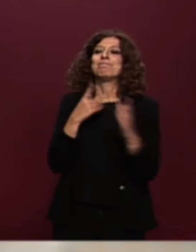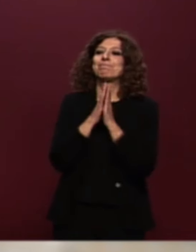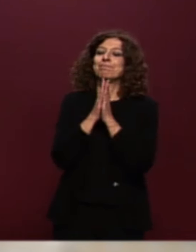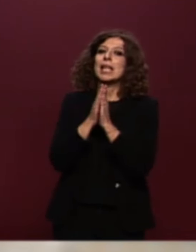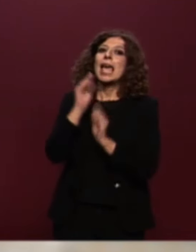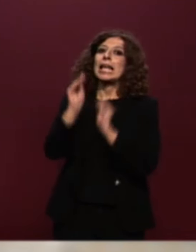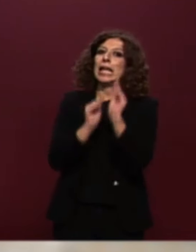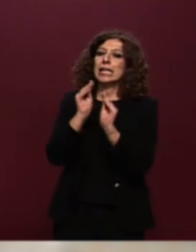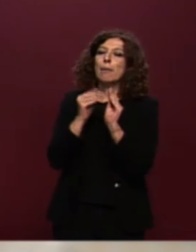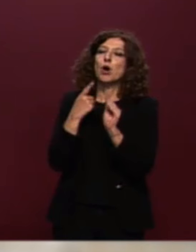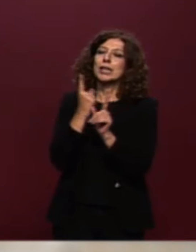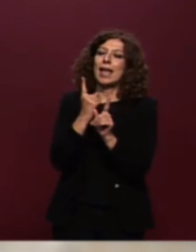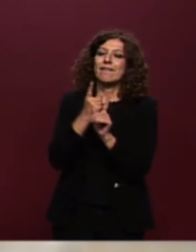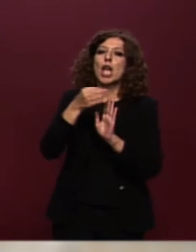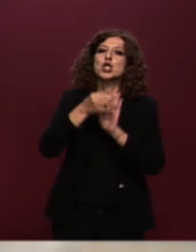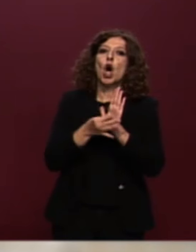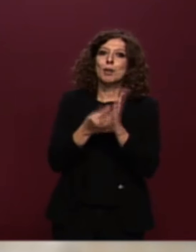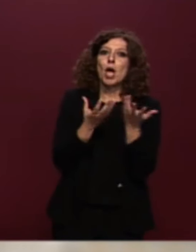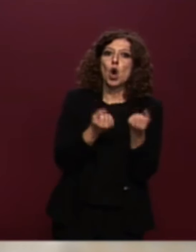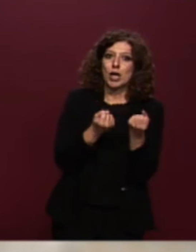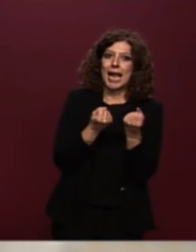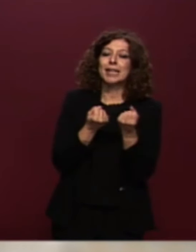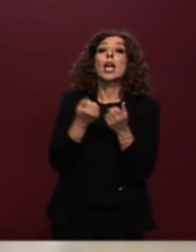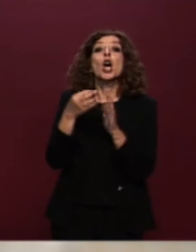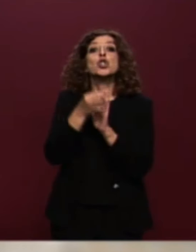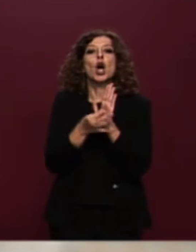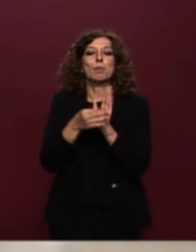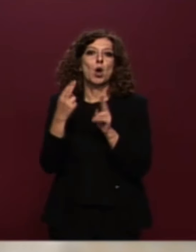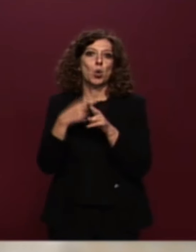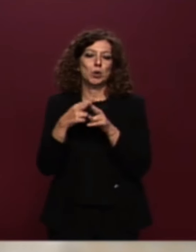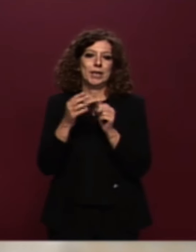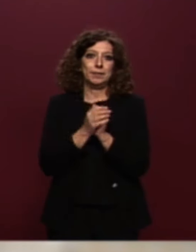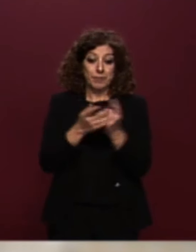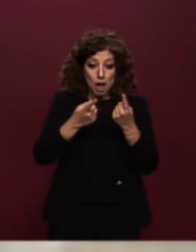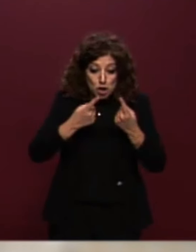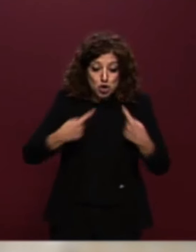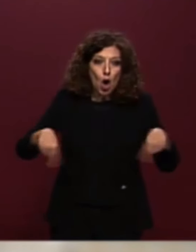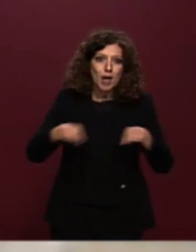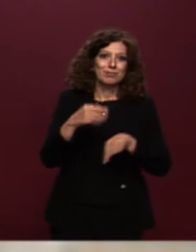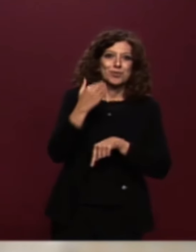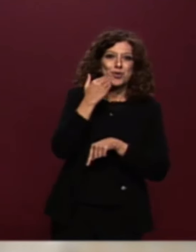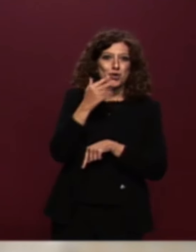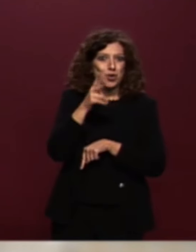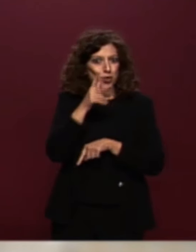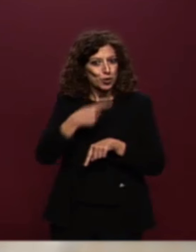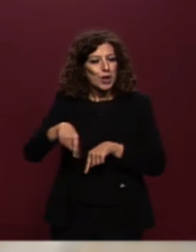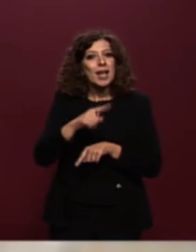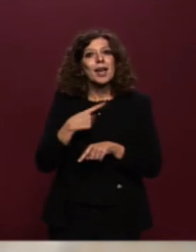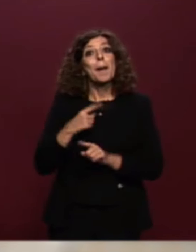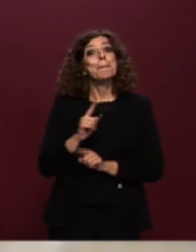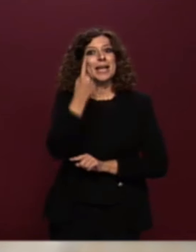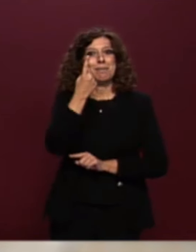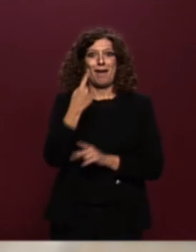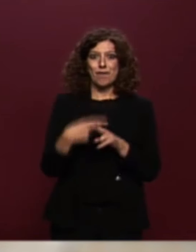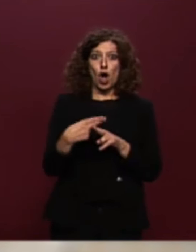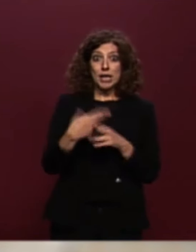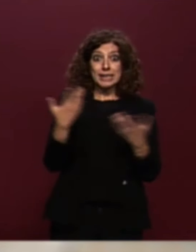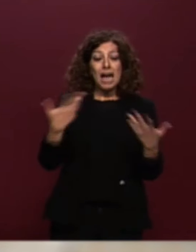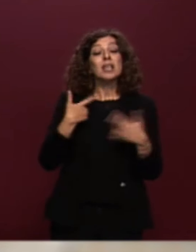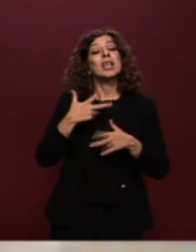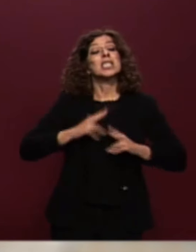e utili e possibilmente di farlo insieme. A tutte e tutti noi che questo momento sia il primo e auspico un appuntamento